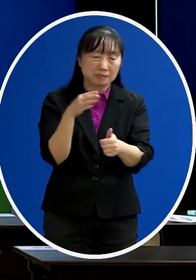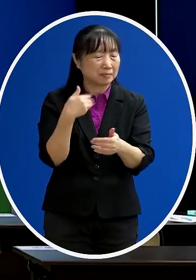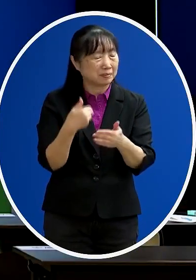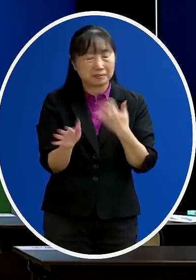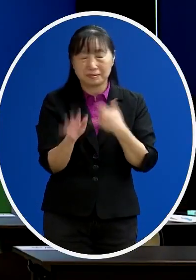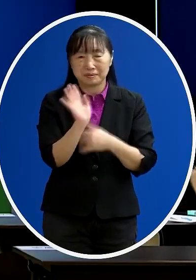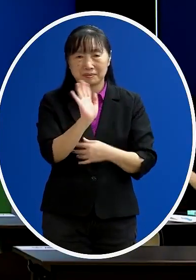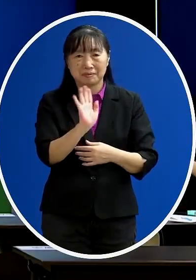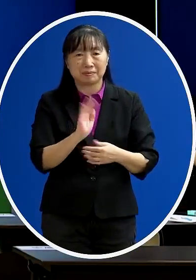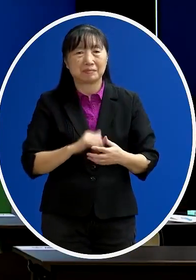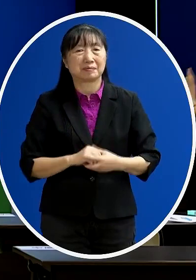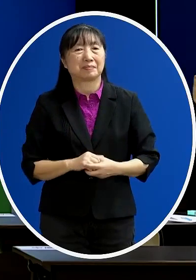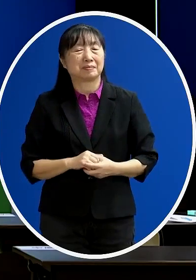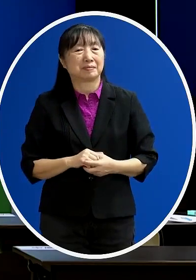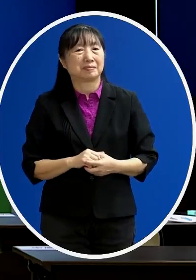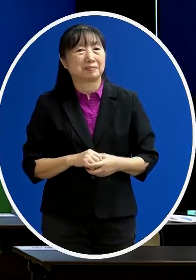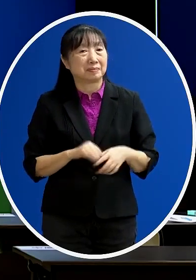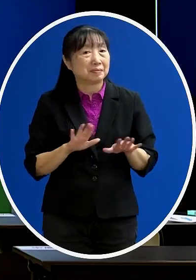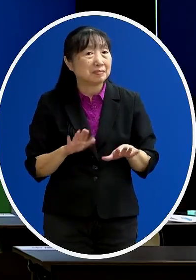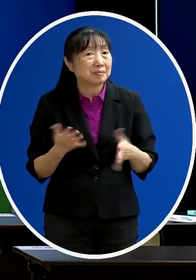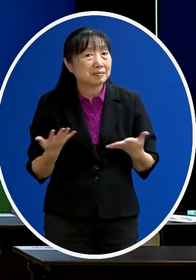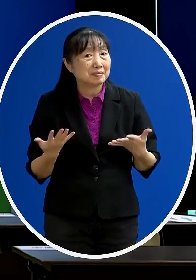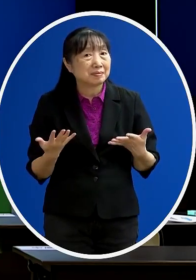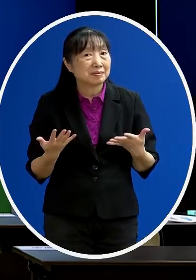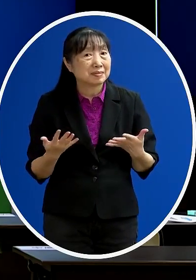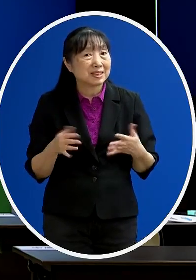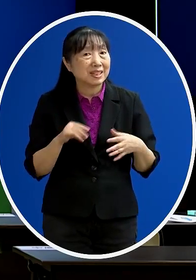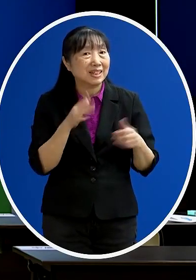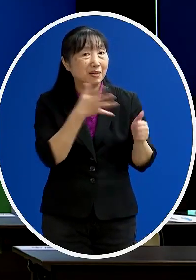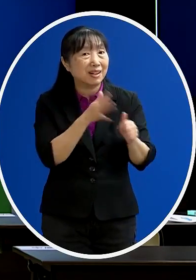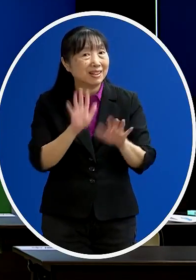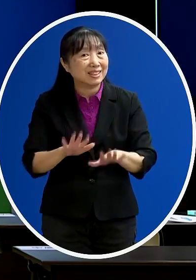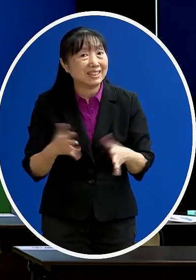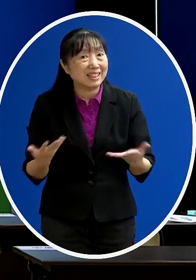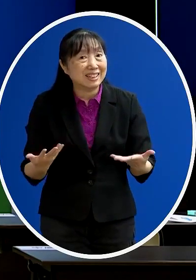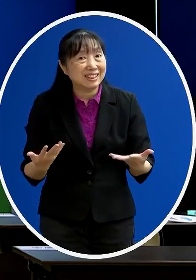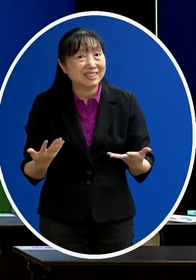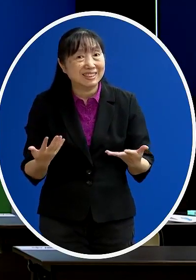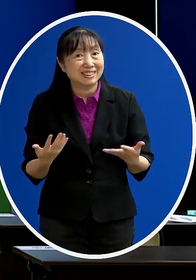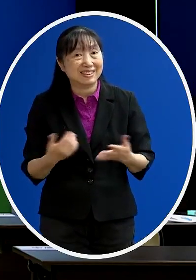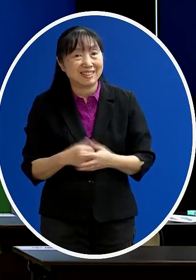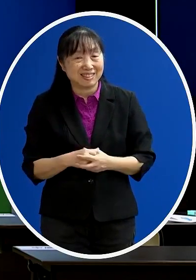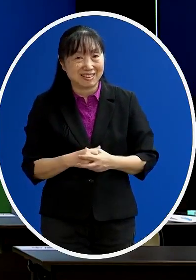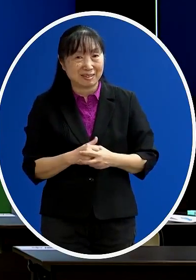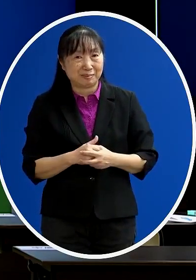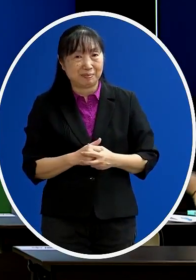啊。 那现在呢？你考一下。